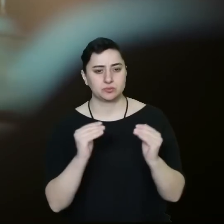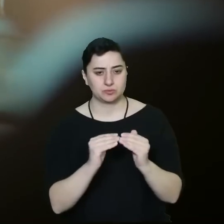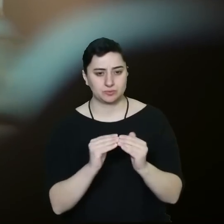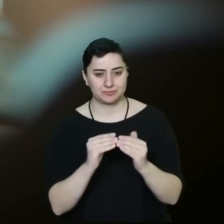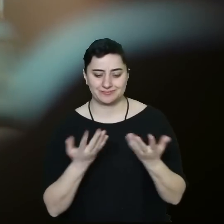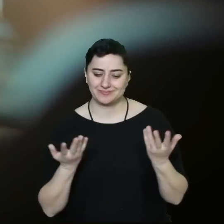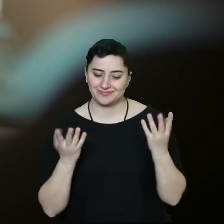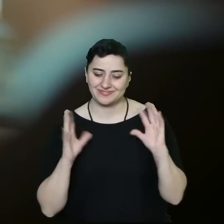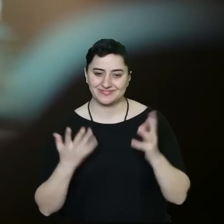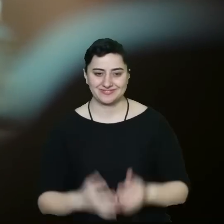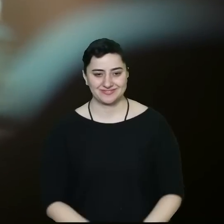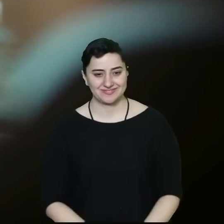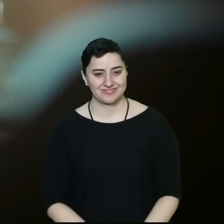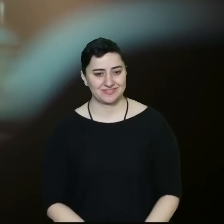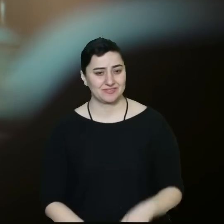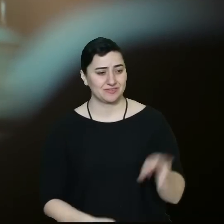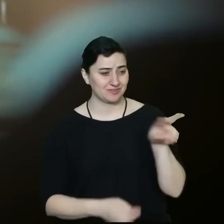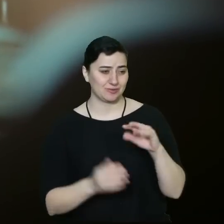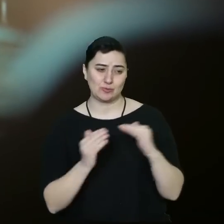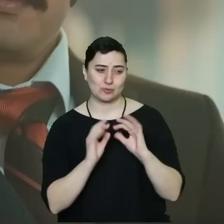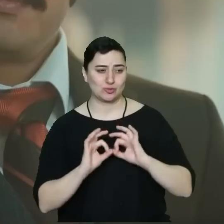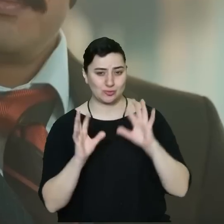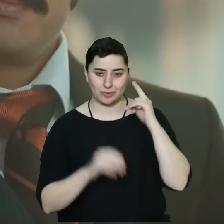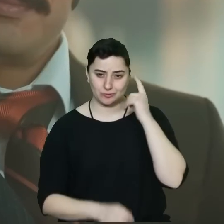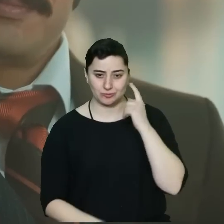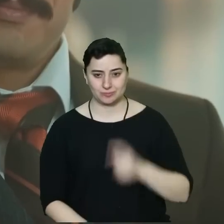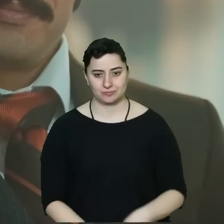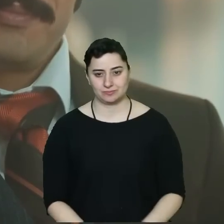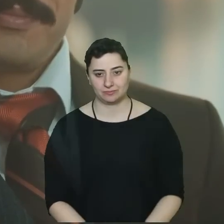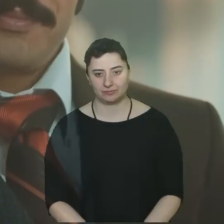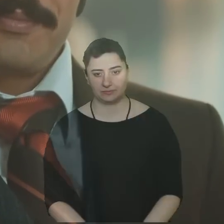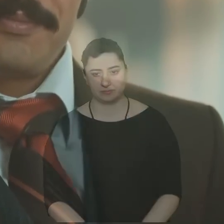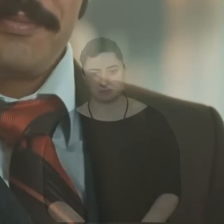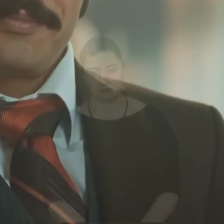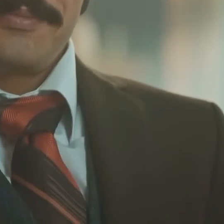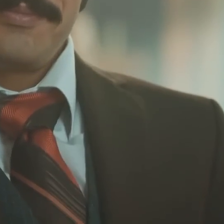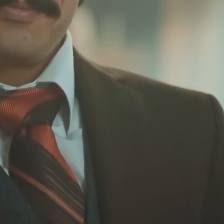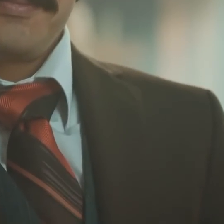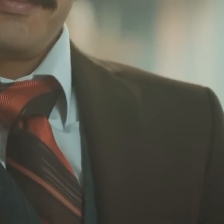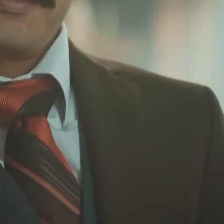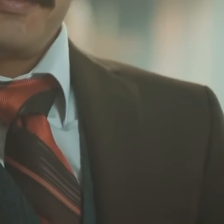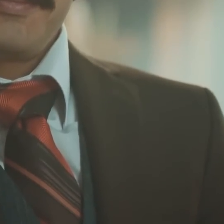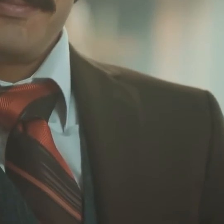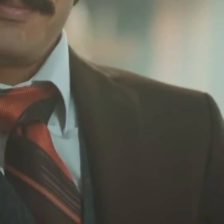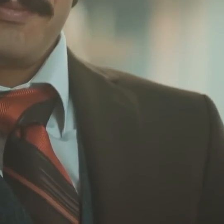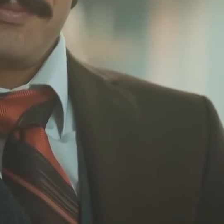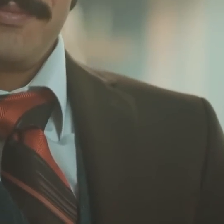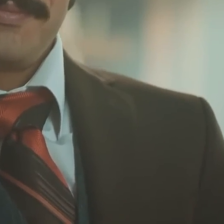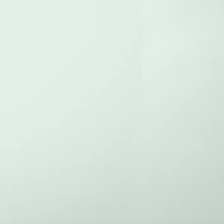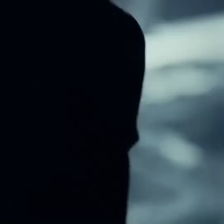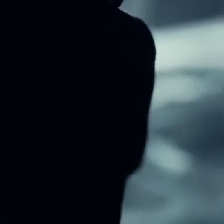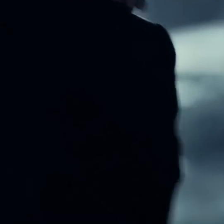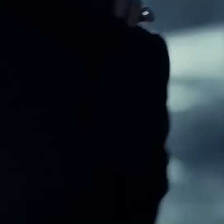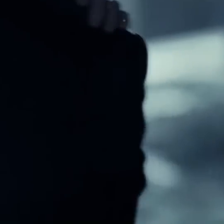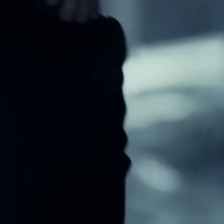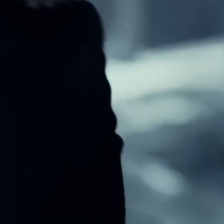Ve subhanallah. Çok da yakıştırdım gerçekten. Cahit tebessümle indirdi başını. Aklına rüyası gelmiş. Siyah beyaz